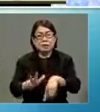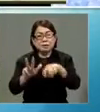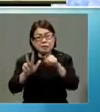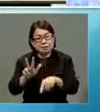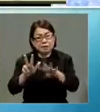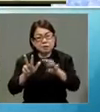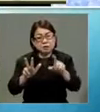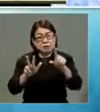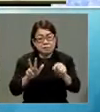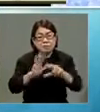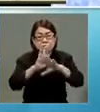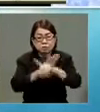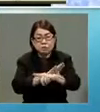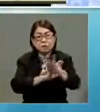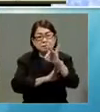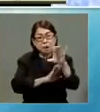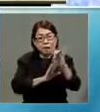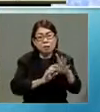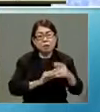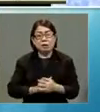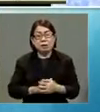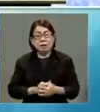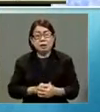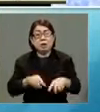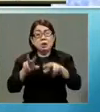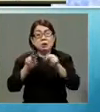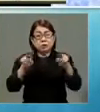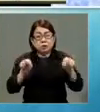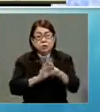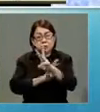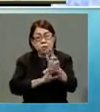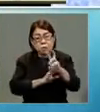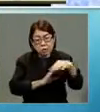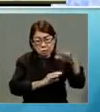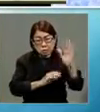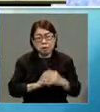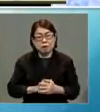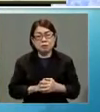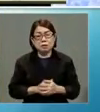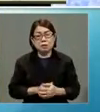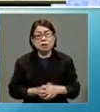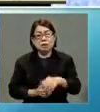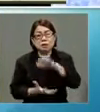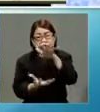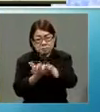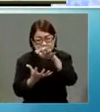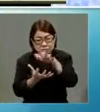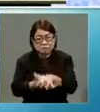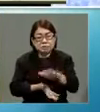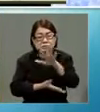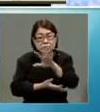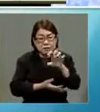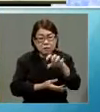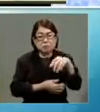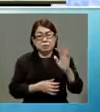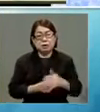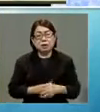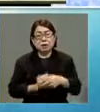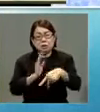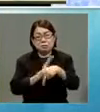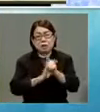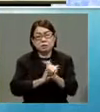3,420 นะครับชลบุรีอีก800กว่านะครับนนทบุรีอีก600เศษสมุทรปราการ500ปทุมธ